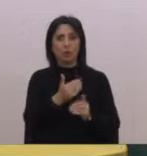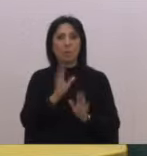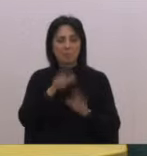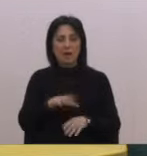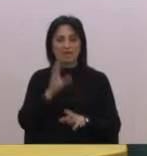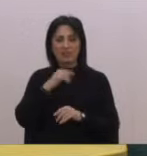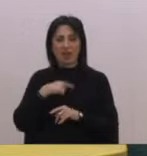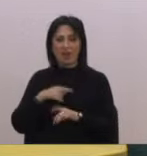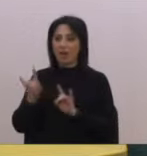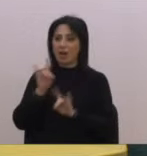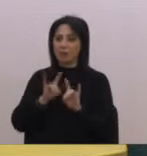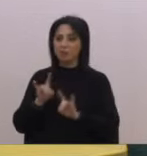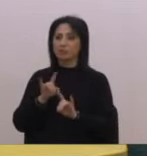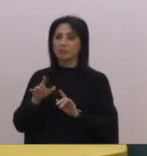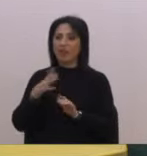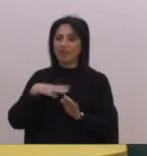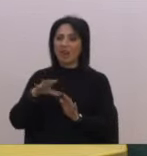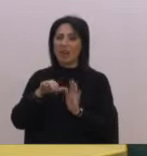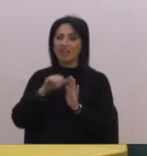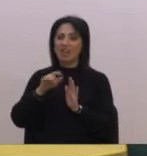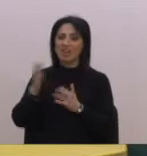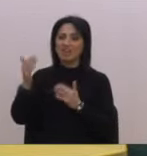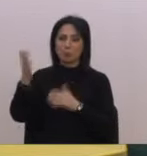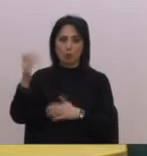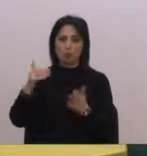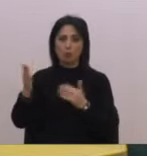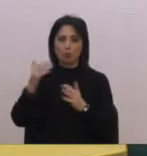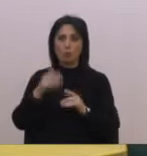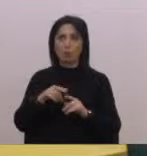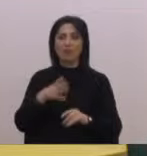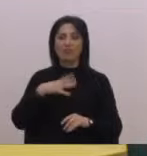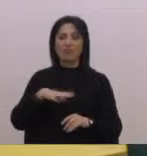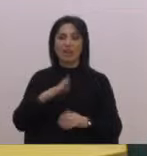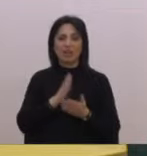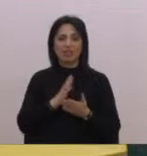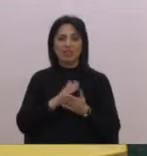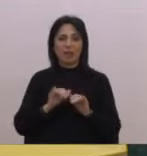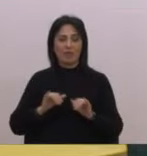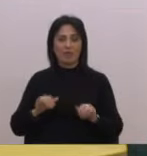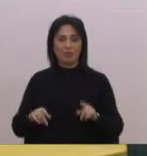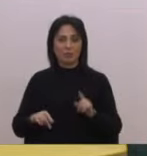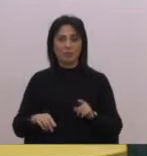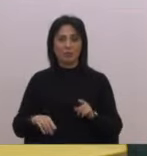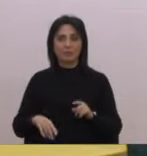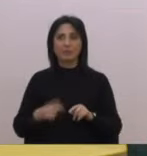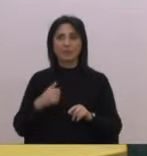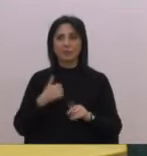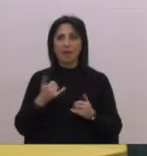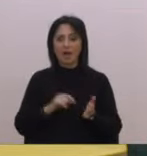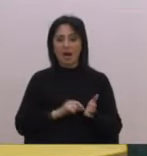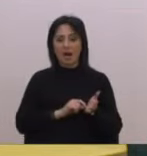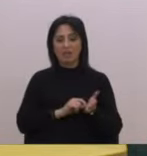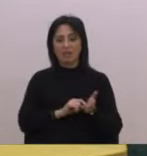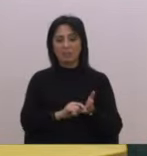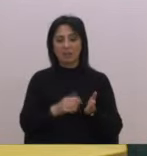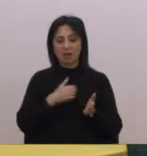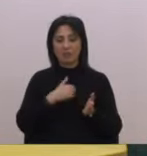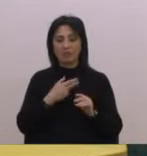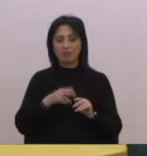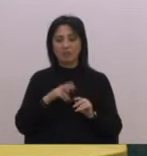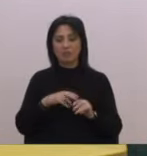ვახერხებთ და ქვეყანაში შემოდის ინვესტიციები და ქვეყანაში ხდება განვითარება. მე ხა ხაზი მინდა გავუსვა